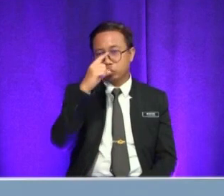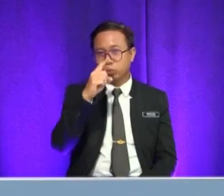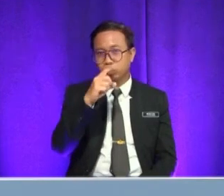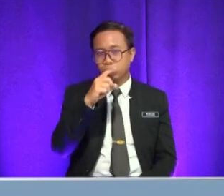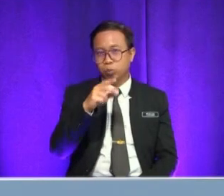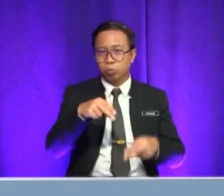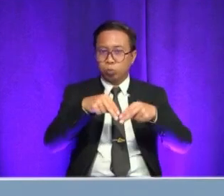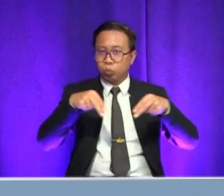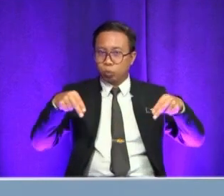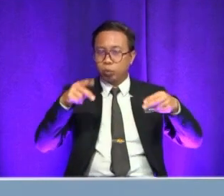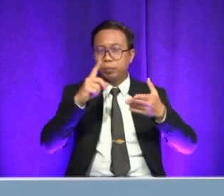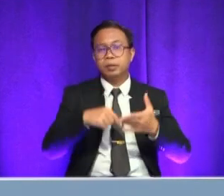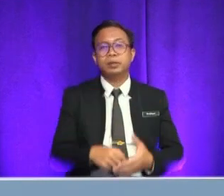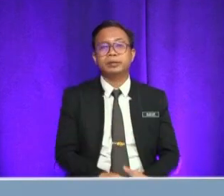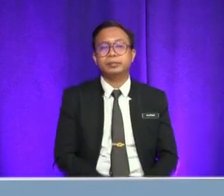sebenarnya?